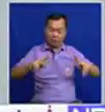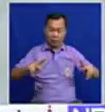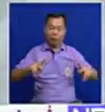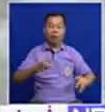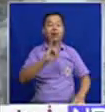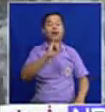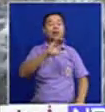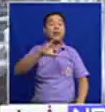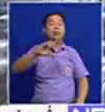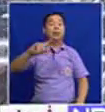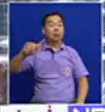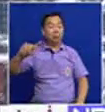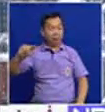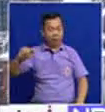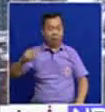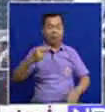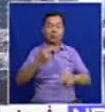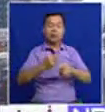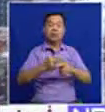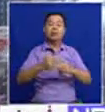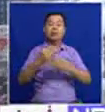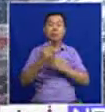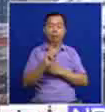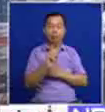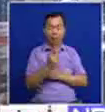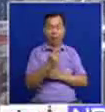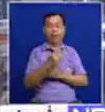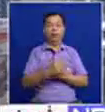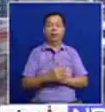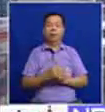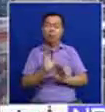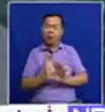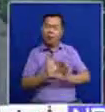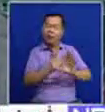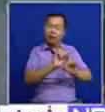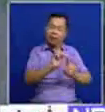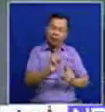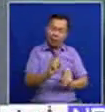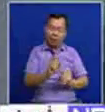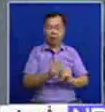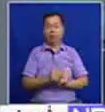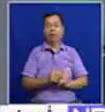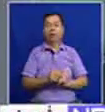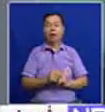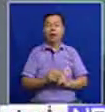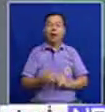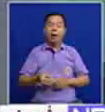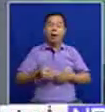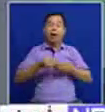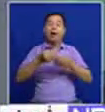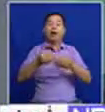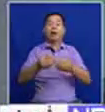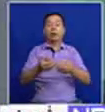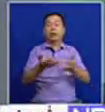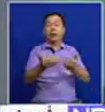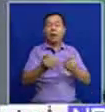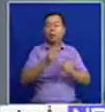จิทัลเพื่อเศรษฐกิจและสังคมเพื่อผลักดันการพัฒนาดิจิทัลให้เกิดประโยชน์ทั้งในเชิงเศรษฐกิจและสังค